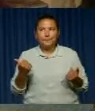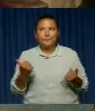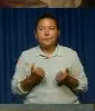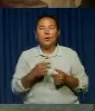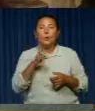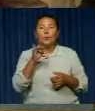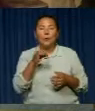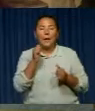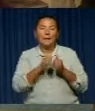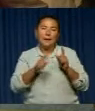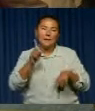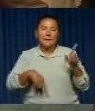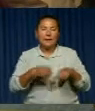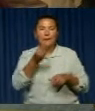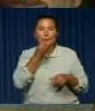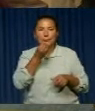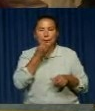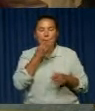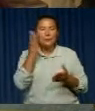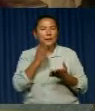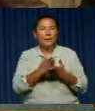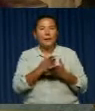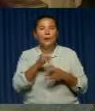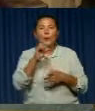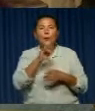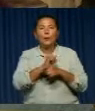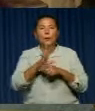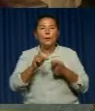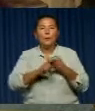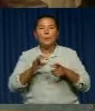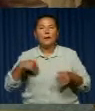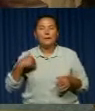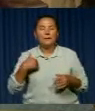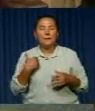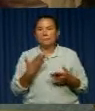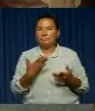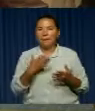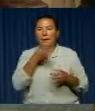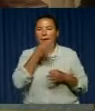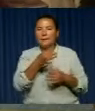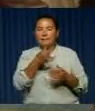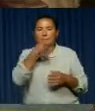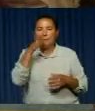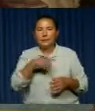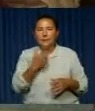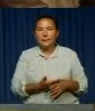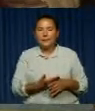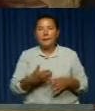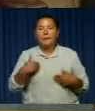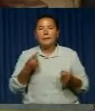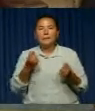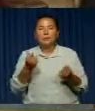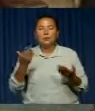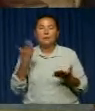майды қандасында жеп тұруға. Бірақ тікелей коронавируске пайдасы бар дегенге мен келісе алмаймын. Жалпы пайдасы бар екен деп